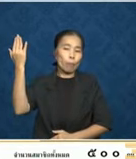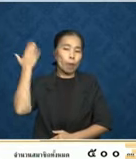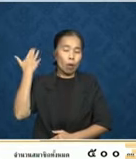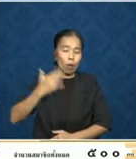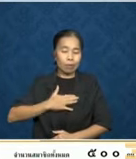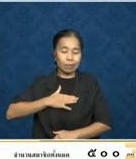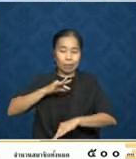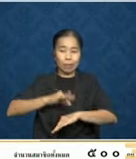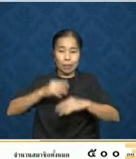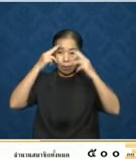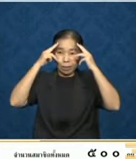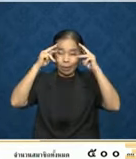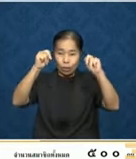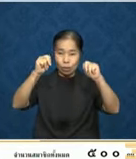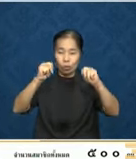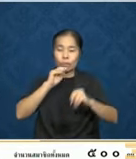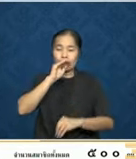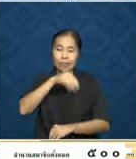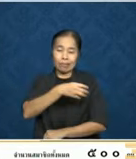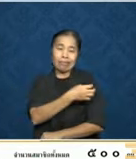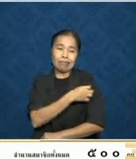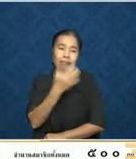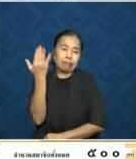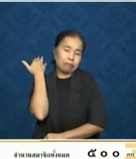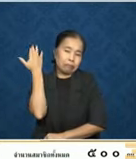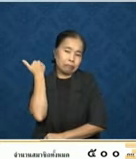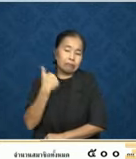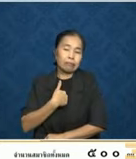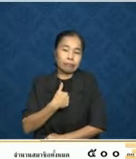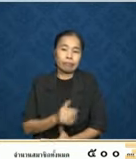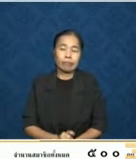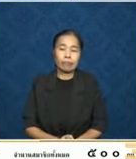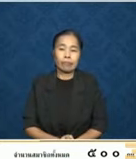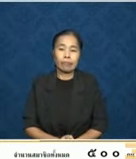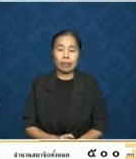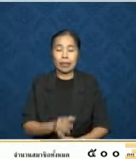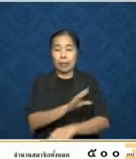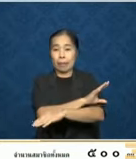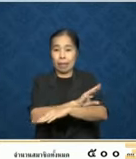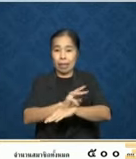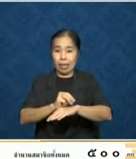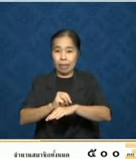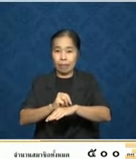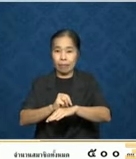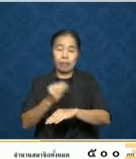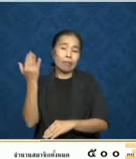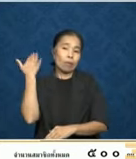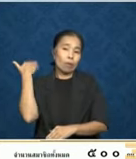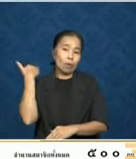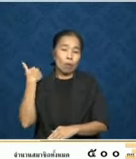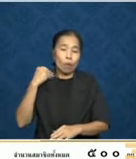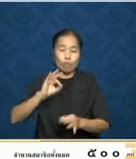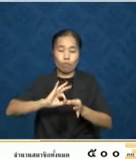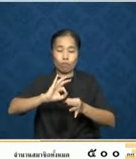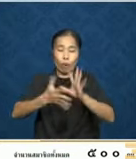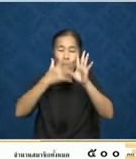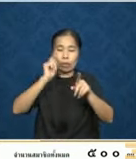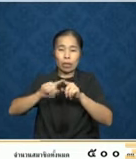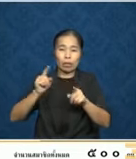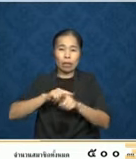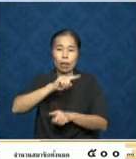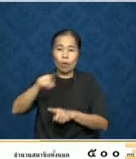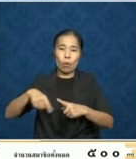ครับมีภูเขาขยะครับท่านประธานปัญหาของมหาสารคามเนี่ยตอนนั้นภูเขาขยะเนี่ยเกิดความเดือดร้อนมากนะ